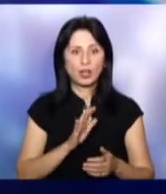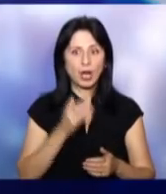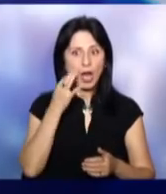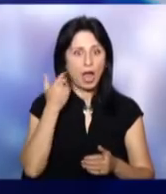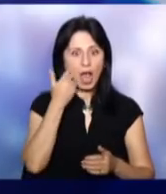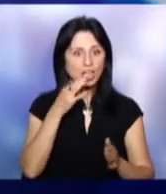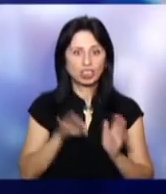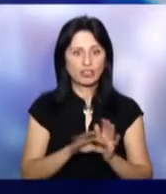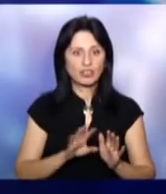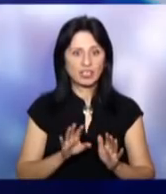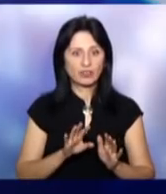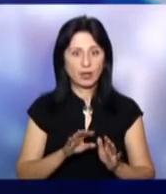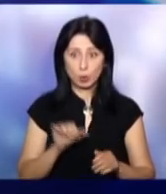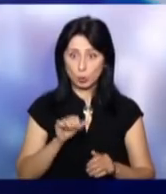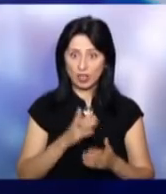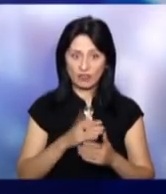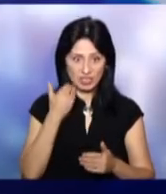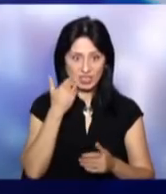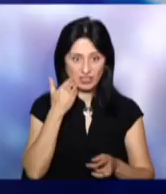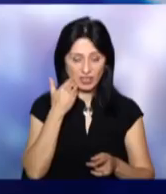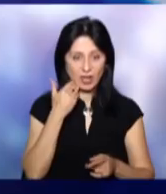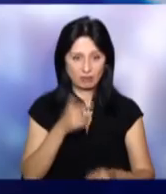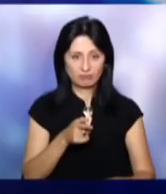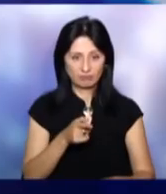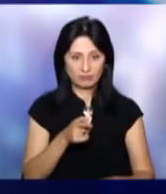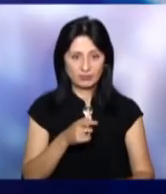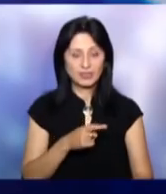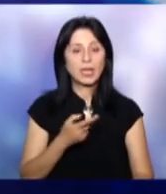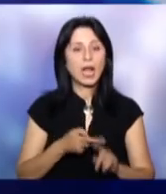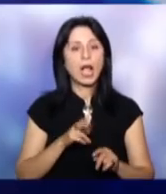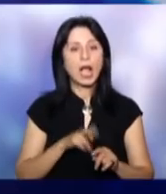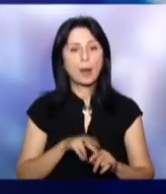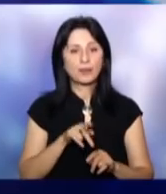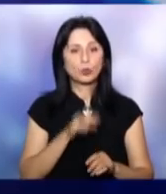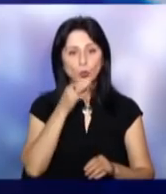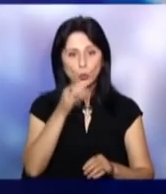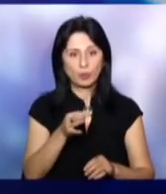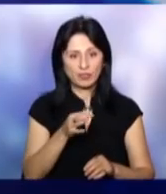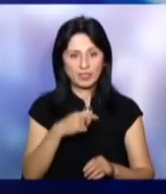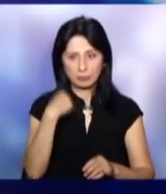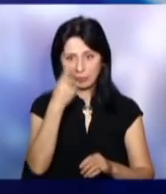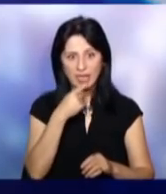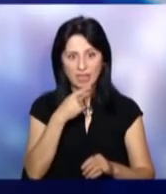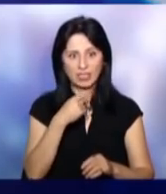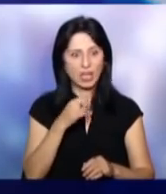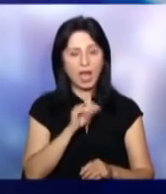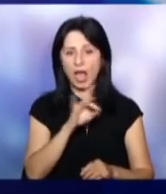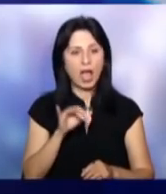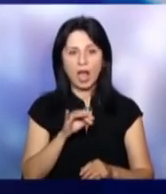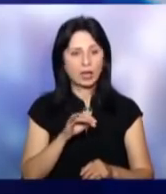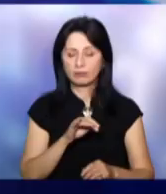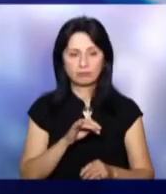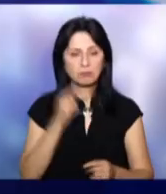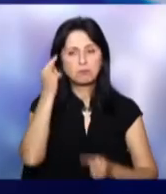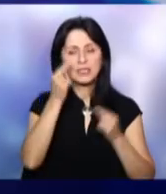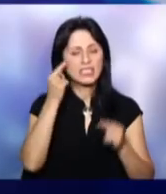შევრცხვე. თითქოს ცუდად ყოფნა სირცხვილი იყოს, ხო? პირველ ამიტომ მოდი ვუპასუხოთ მის პირად შეკითხვას, არა, ეს არ